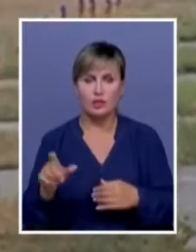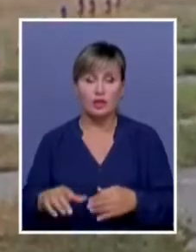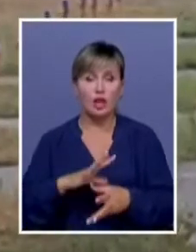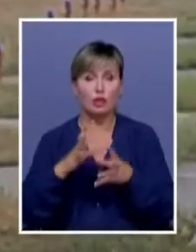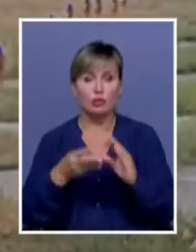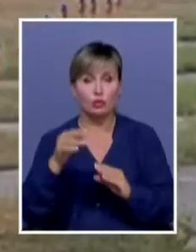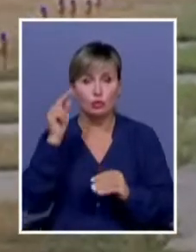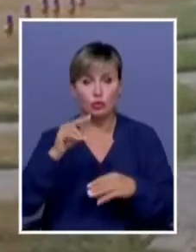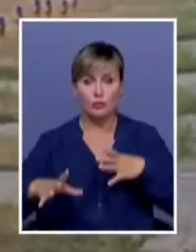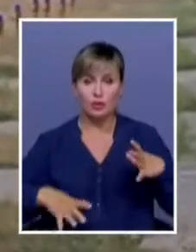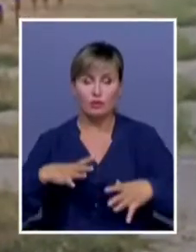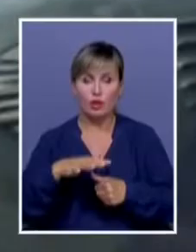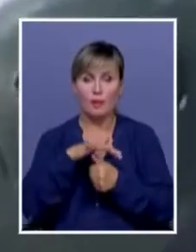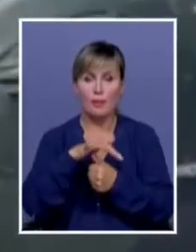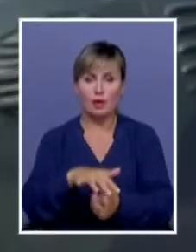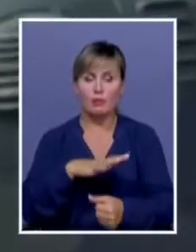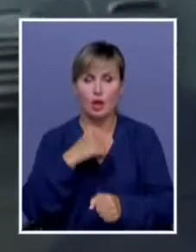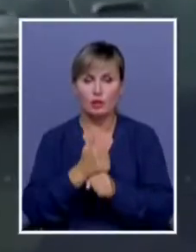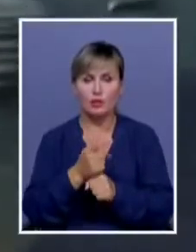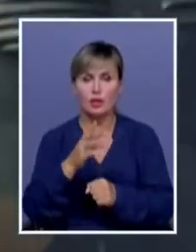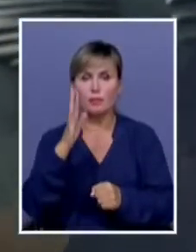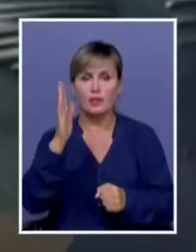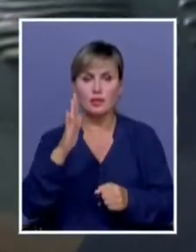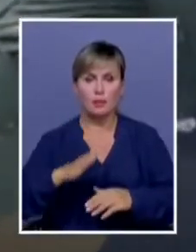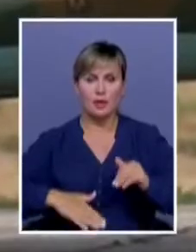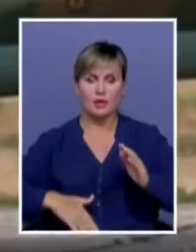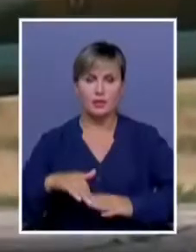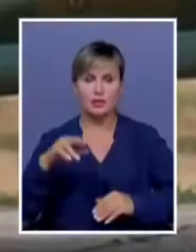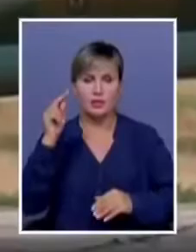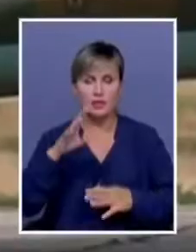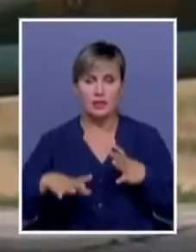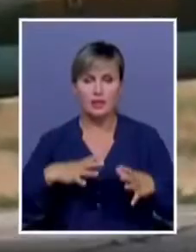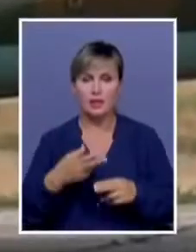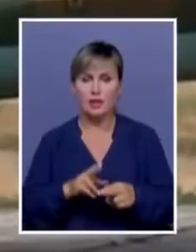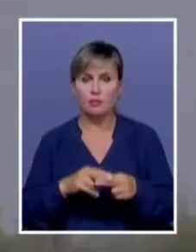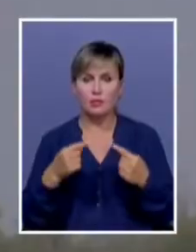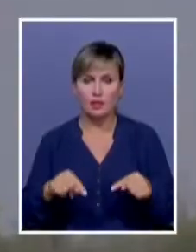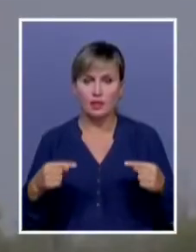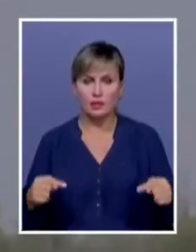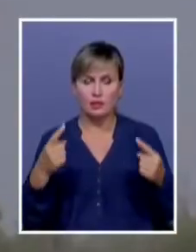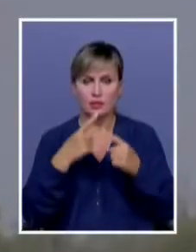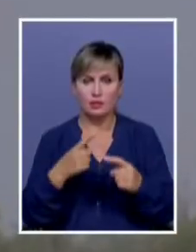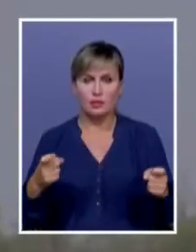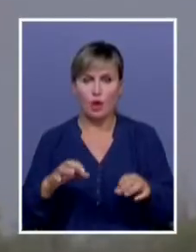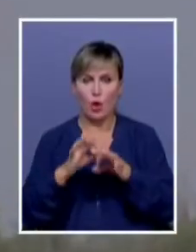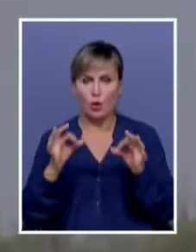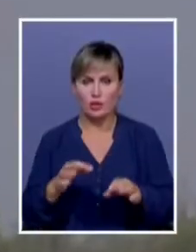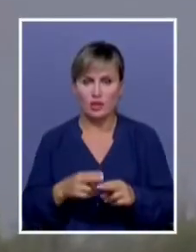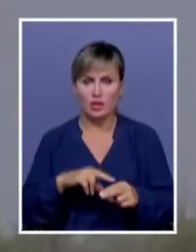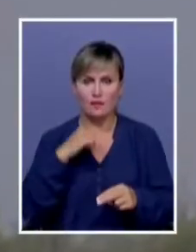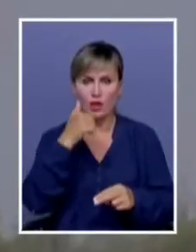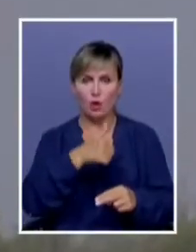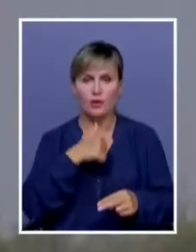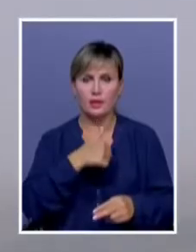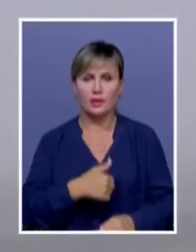Результаты учебно-тренировочных полетов станут основой для предстоящих практических занятий, которые, по некоторым данным, намечены на осень этого года.